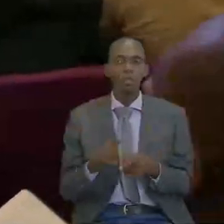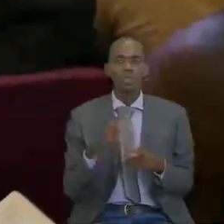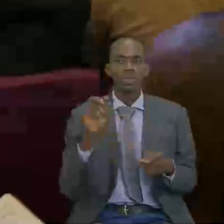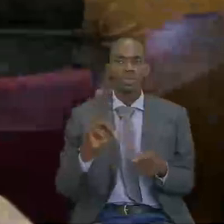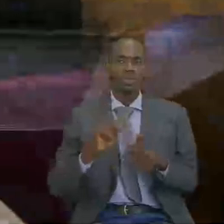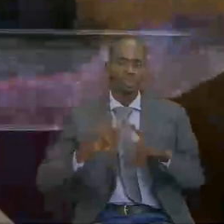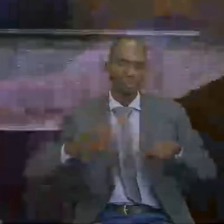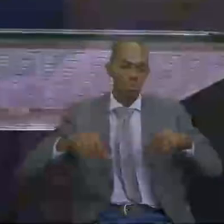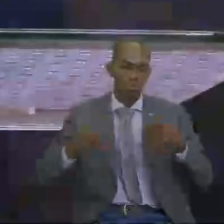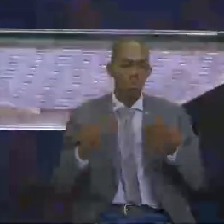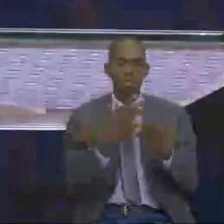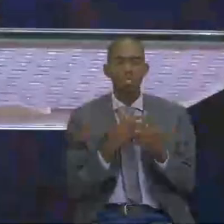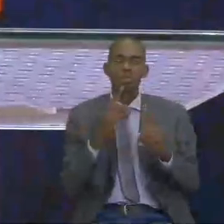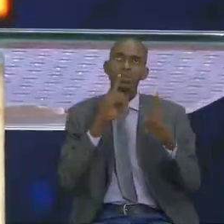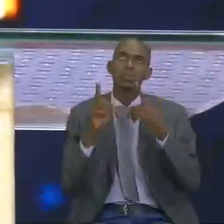genoux et